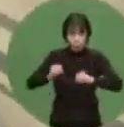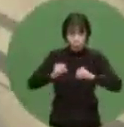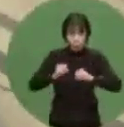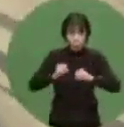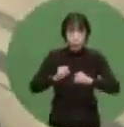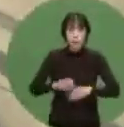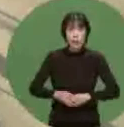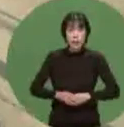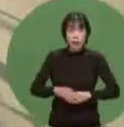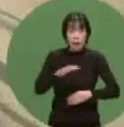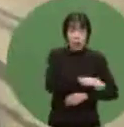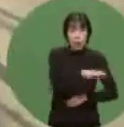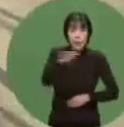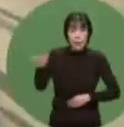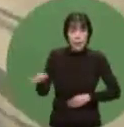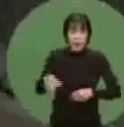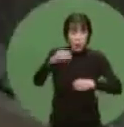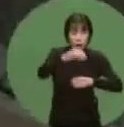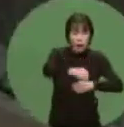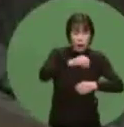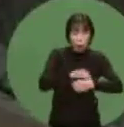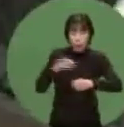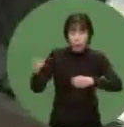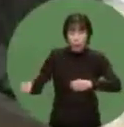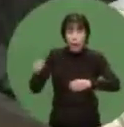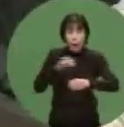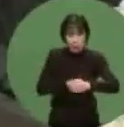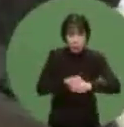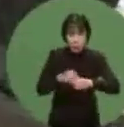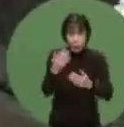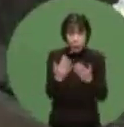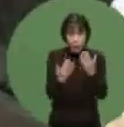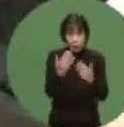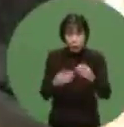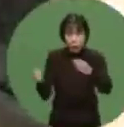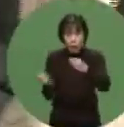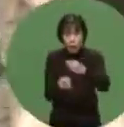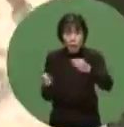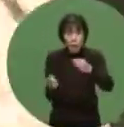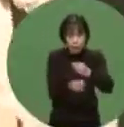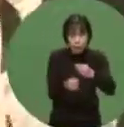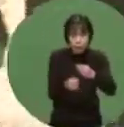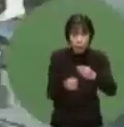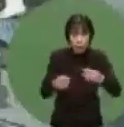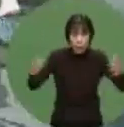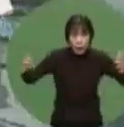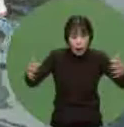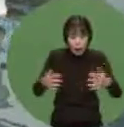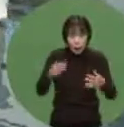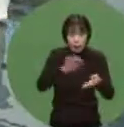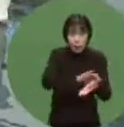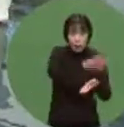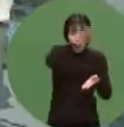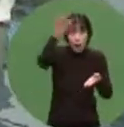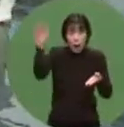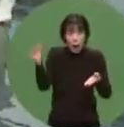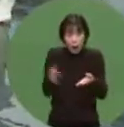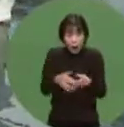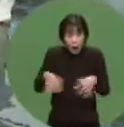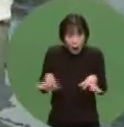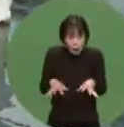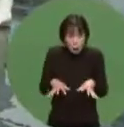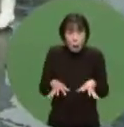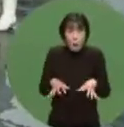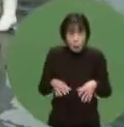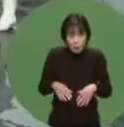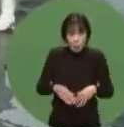手分けして手際よくゴミを回収し、草を刈り取っていき、あっという間に大量のゴミが集まりました。